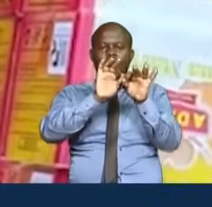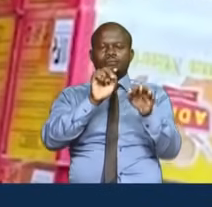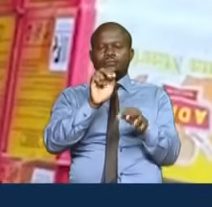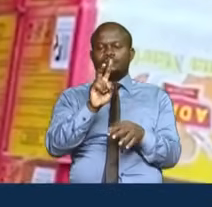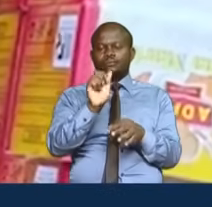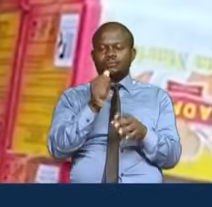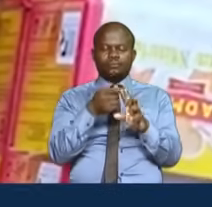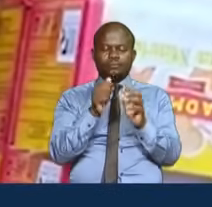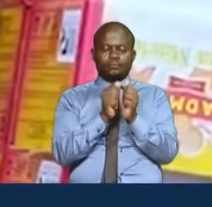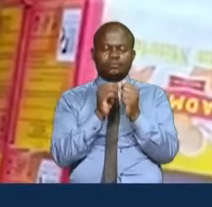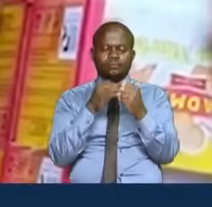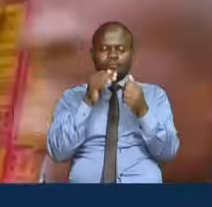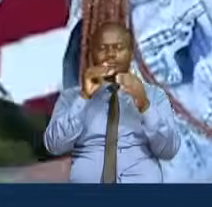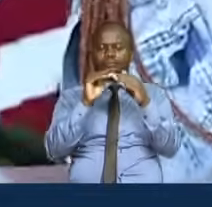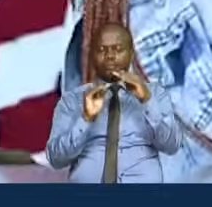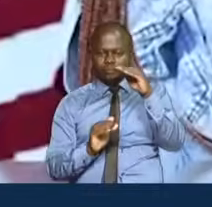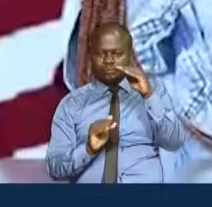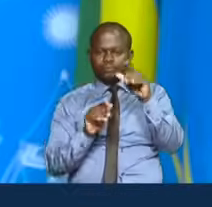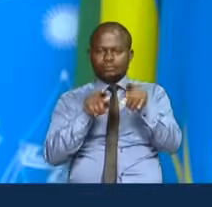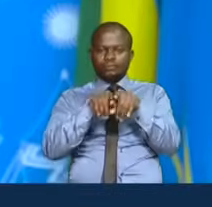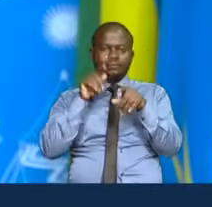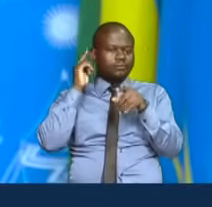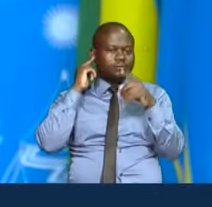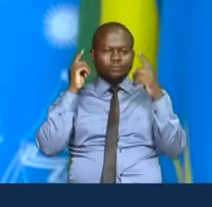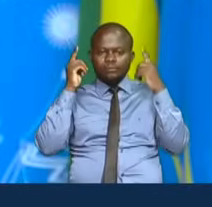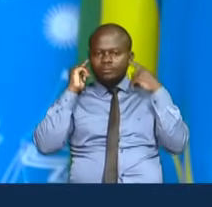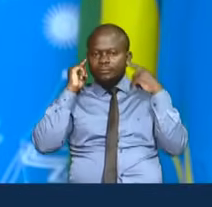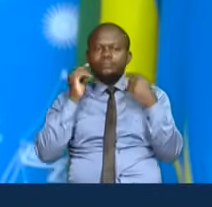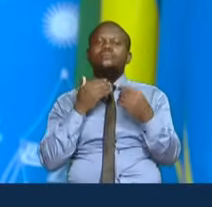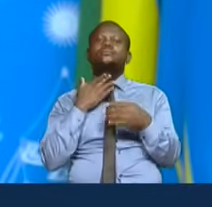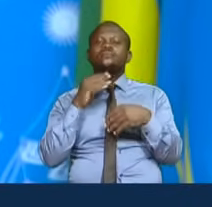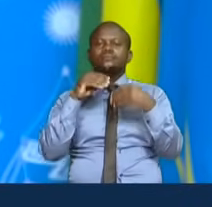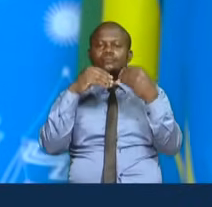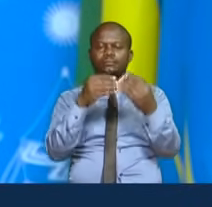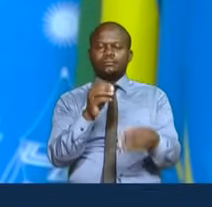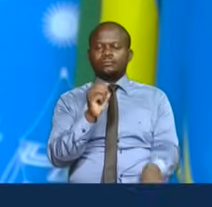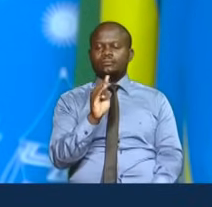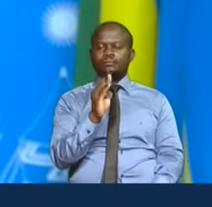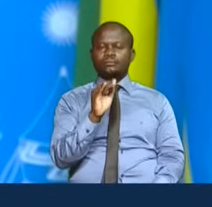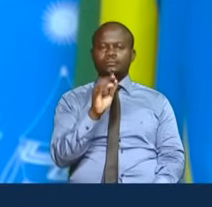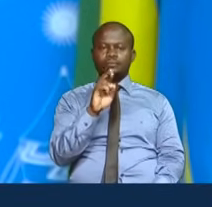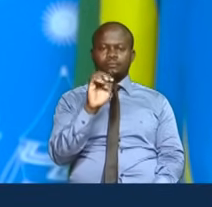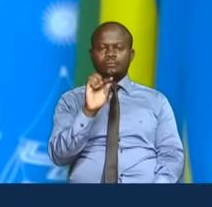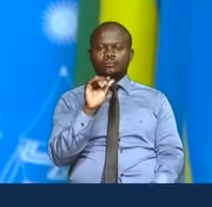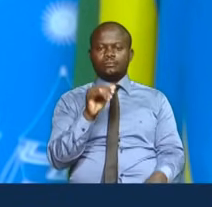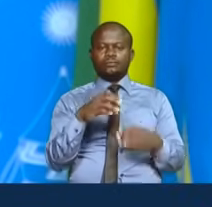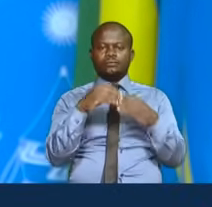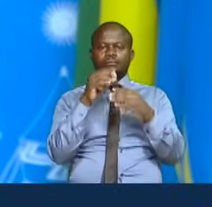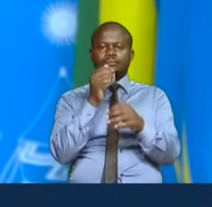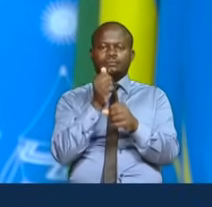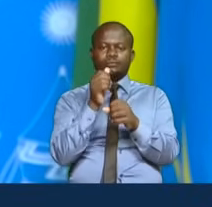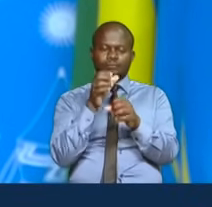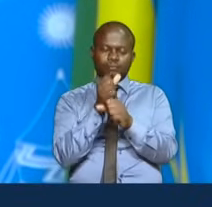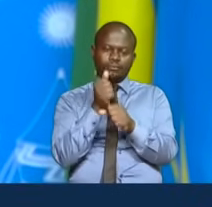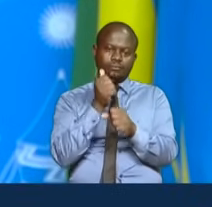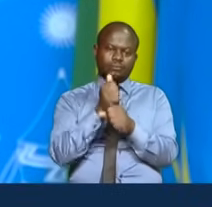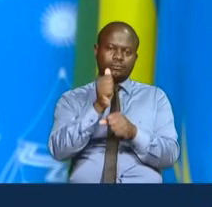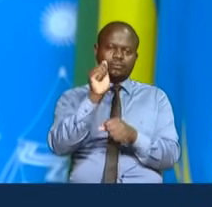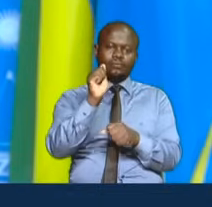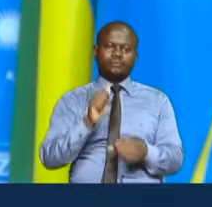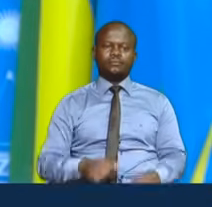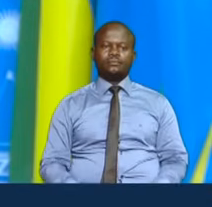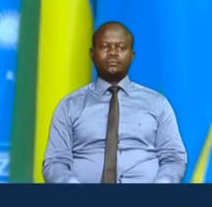18% ukajya munsi yaho nkuko byumvikana mu byifuzo byatanzwe na Mubirigi Jean Françoise ukuriye urugaga rw'abikorera PSF